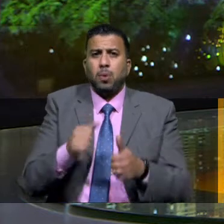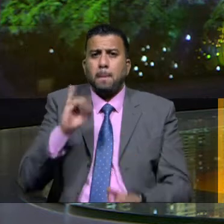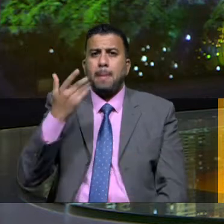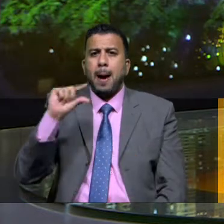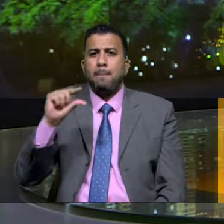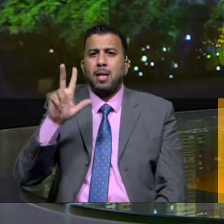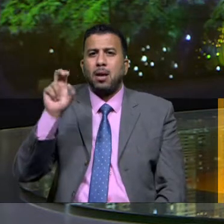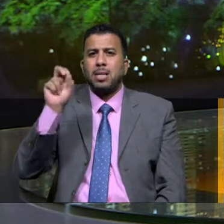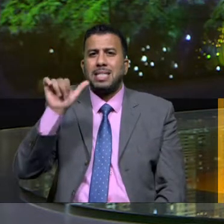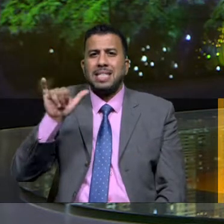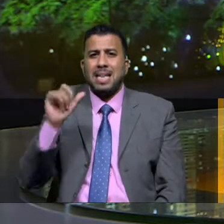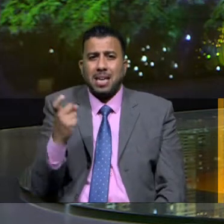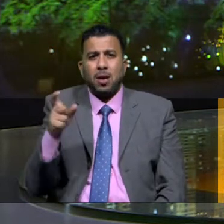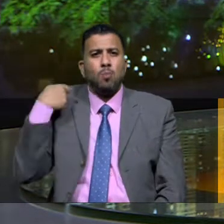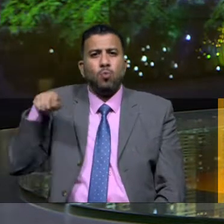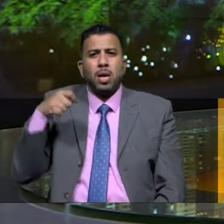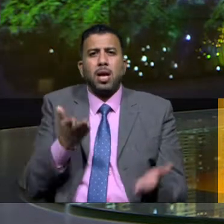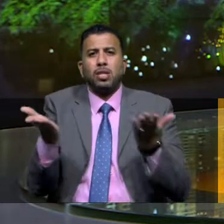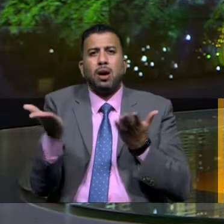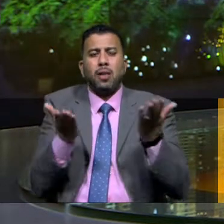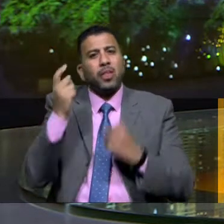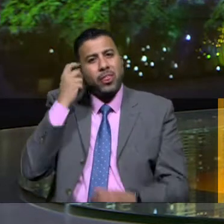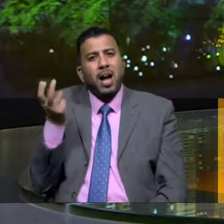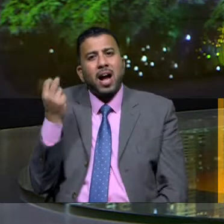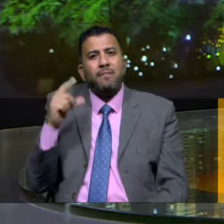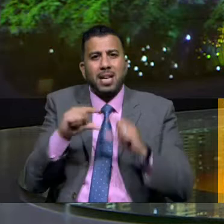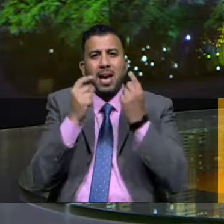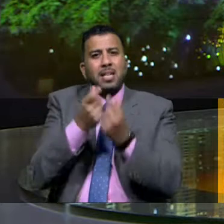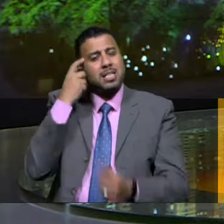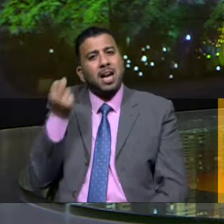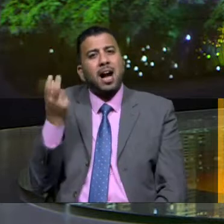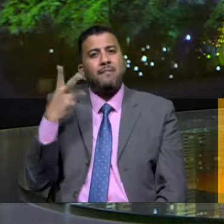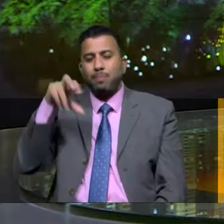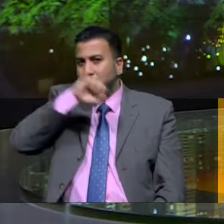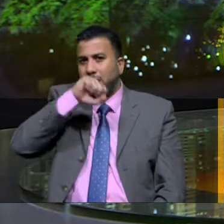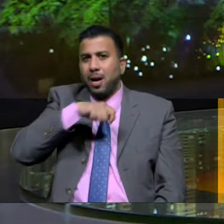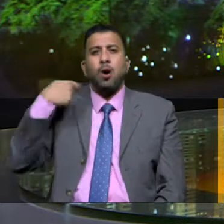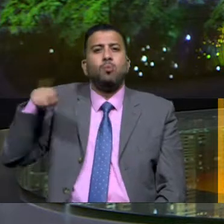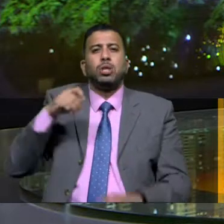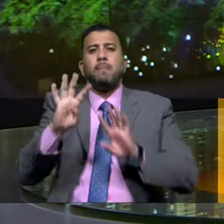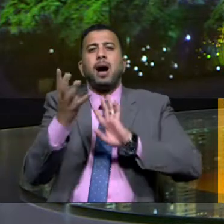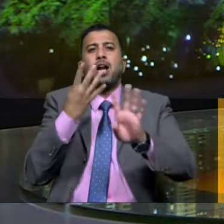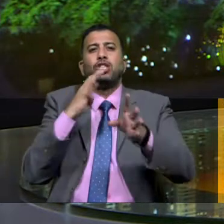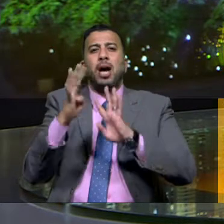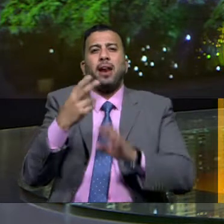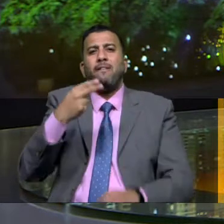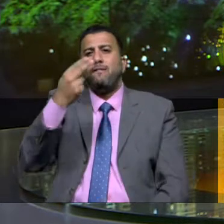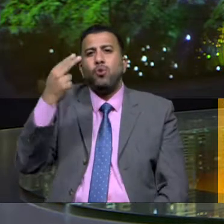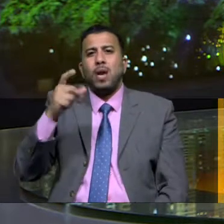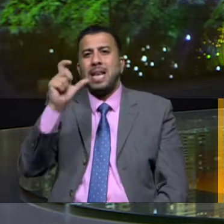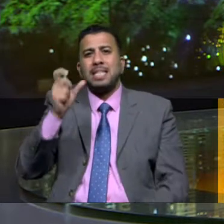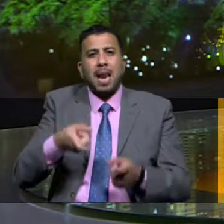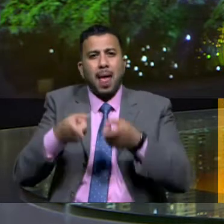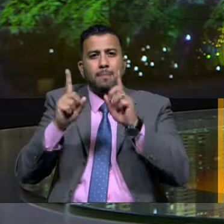بحضور محمد القصير مدير إدارة الشؤون الثقافية في دائرة الثقافة بالشارقة، مدير مهرجان الفنون